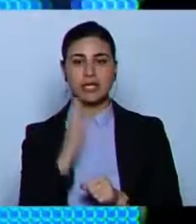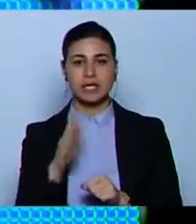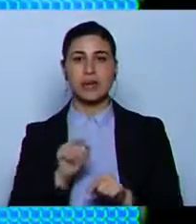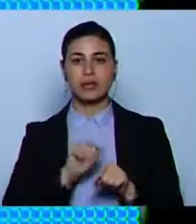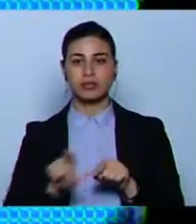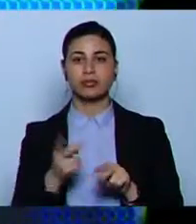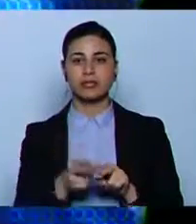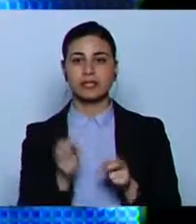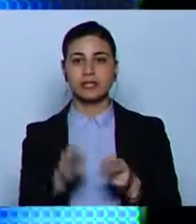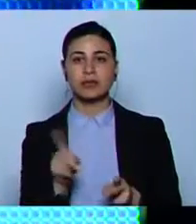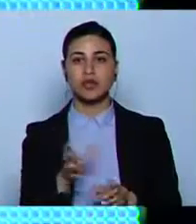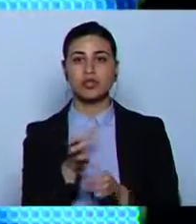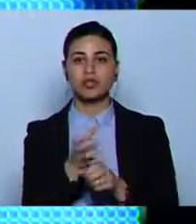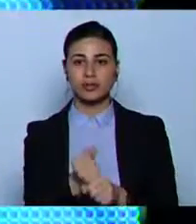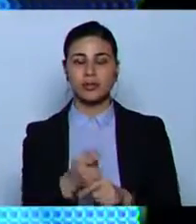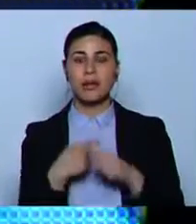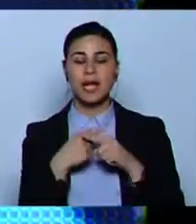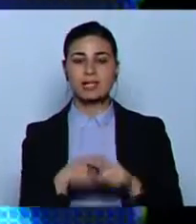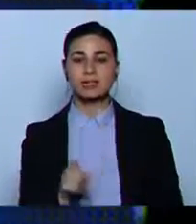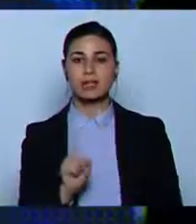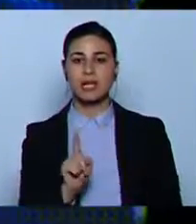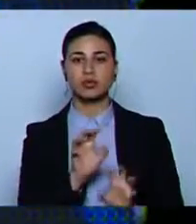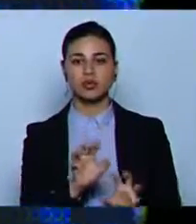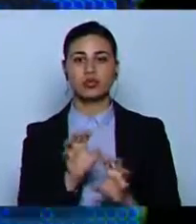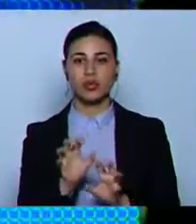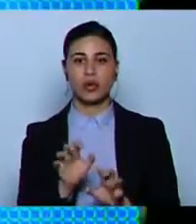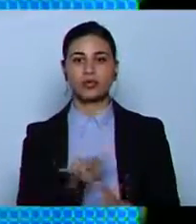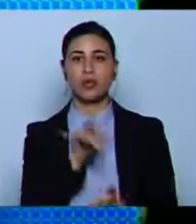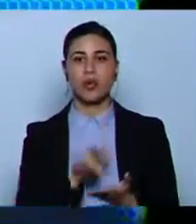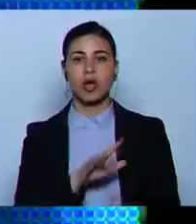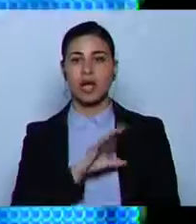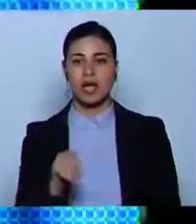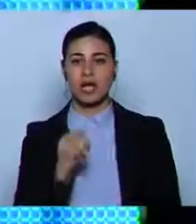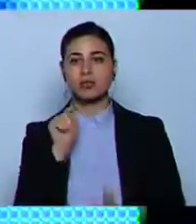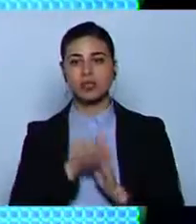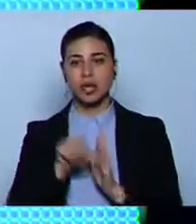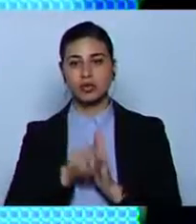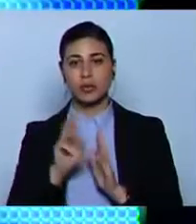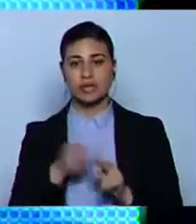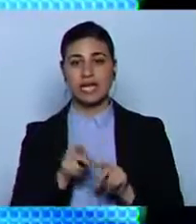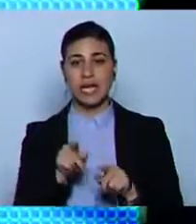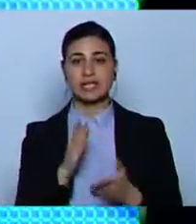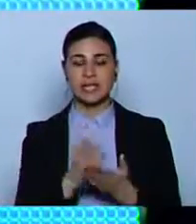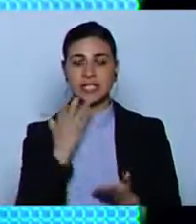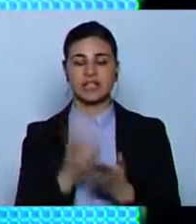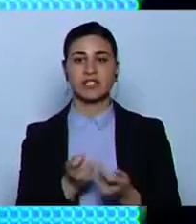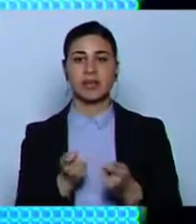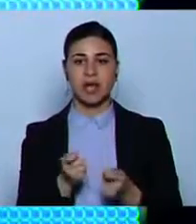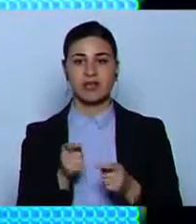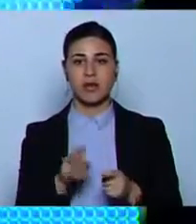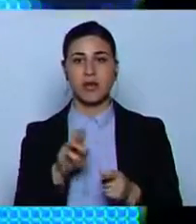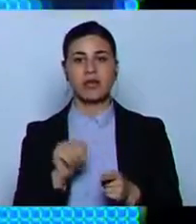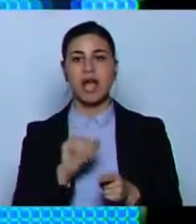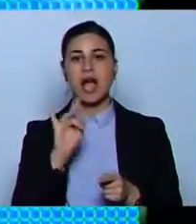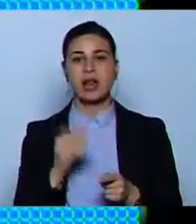ის საფრთხეები, რომ შემცირდება მექანიზმები, რაც უზრუნველყოფს მოქალაქეების ჩართულობას და სწორედ ეს არის თვითმართველობა და